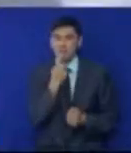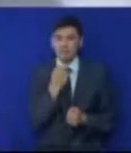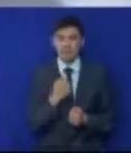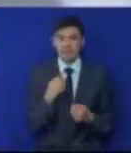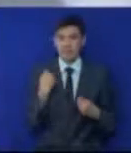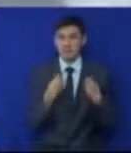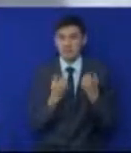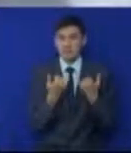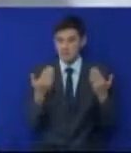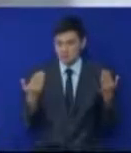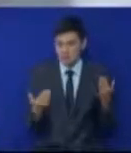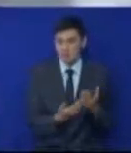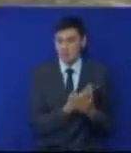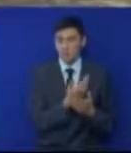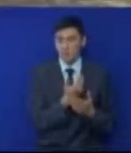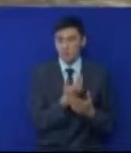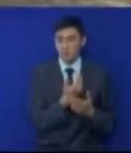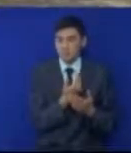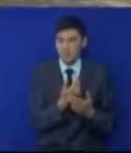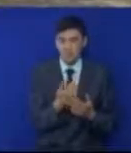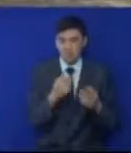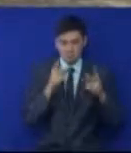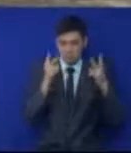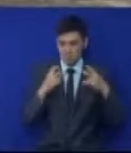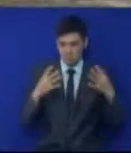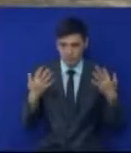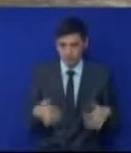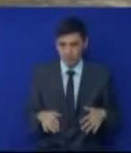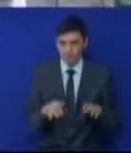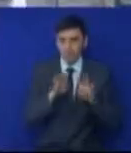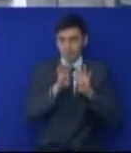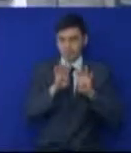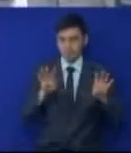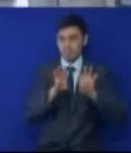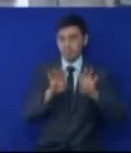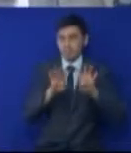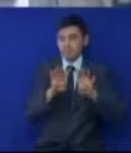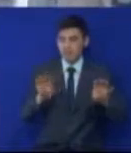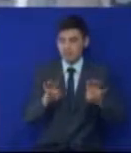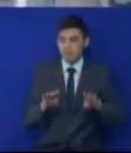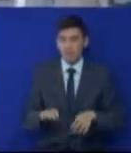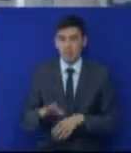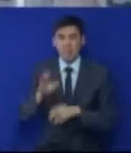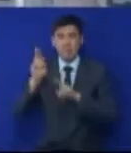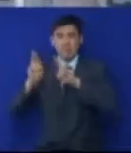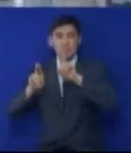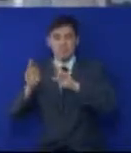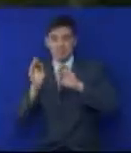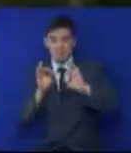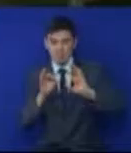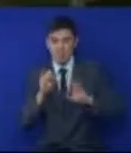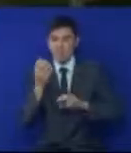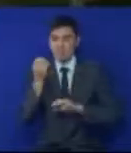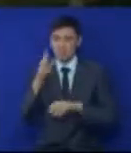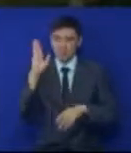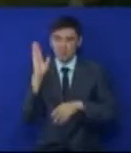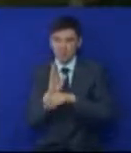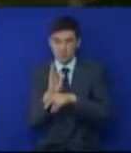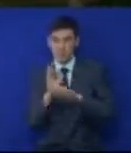жаңартылған болатын. Тиісті дайындықтан кейін сапқа тұрып, қысқаша нұсқау алып, күзетке шығу бұйрығымен танысады.